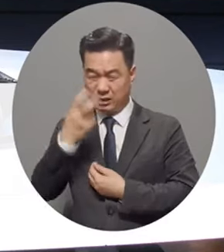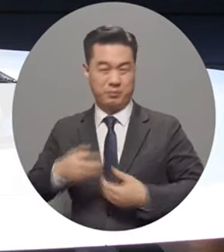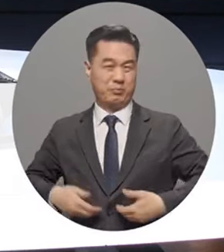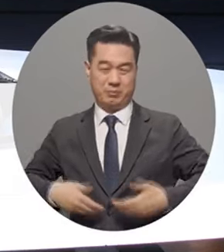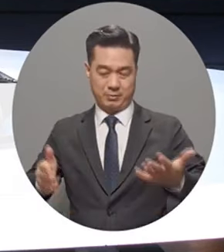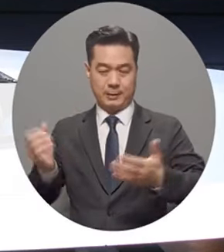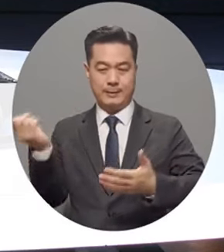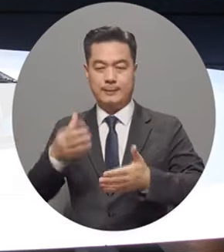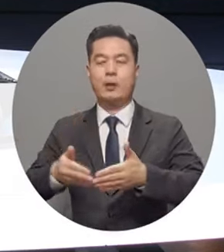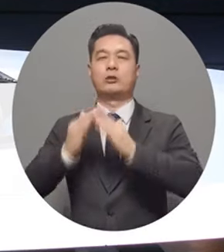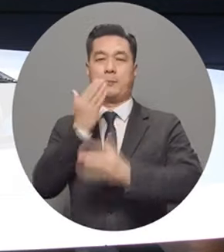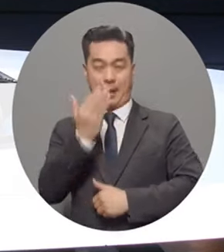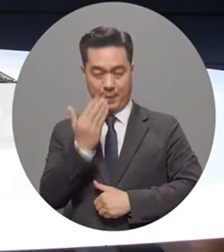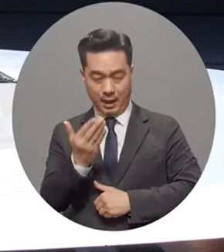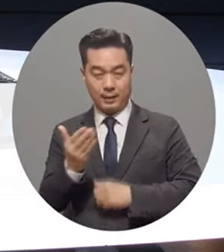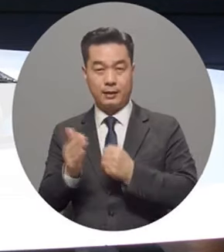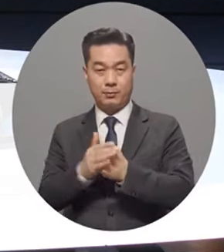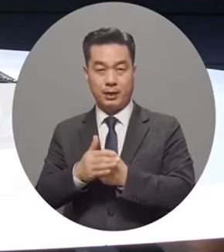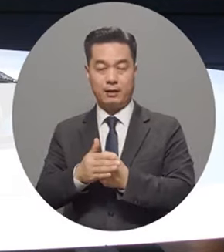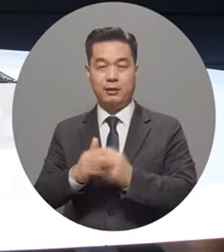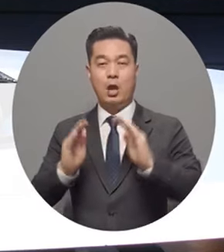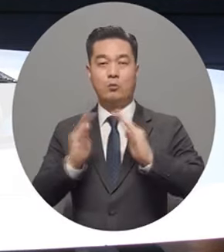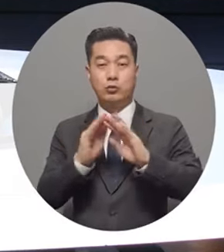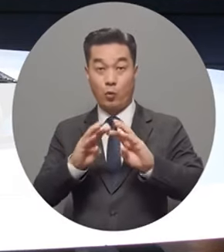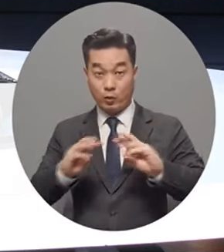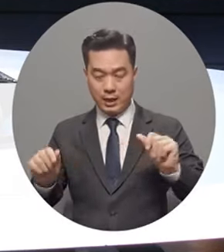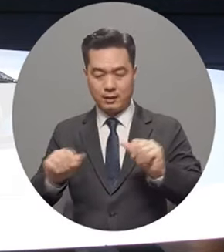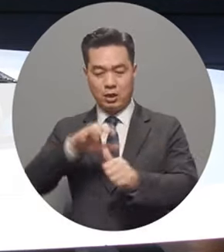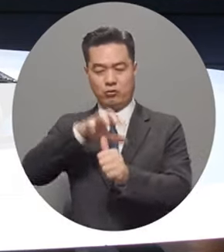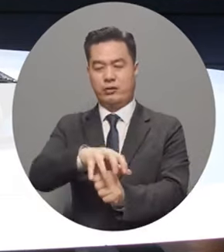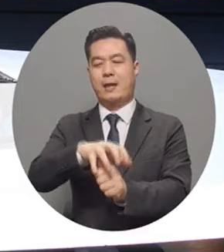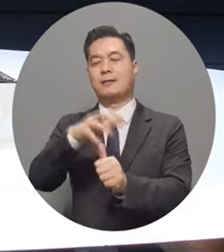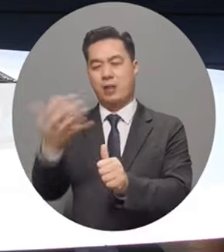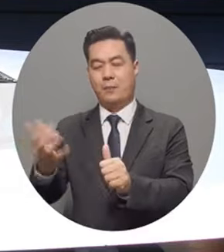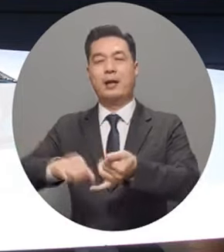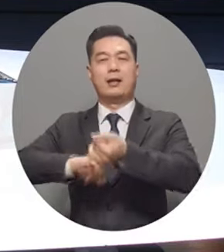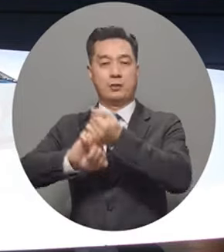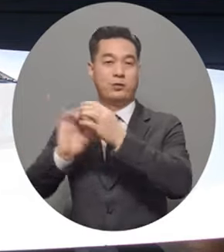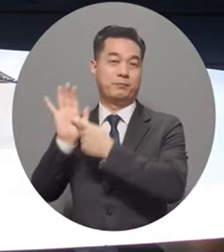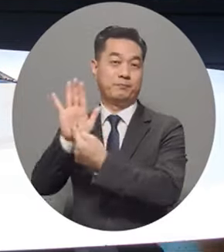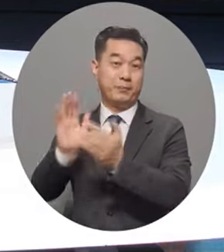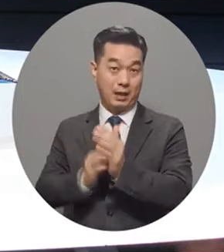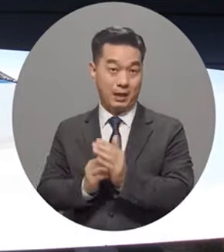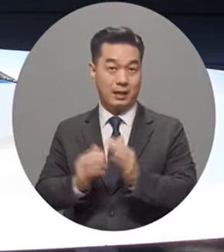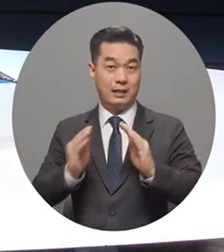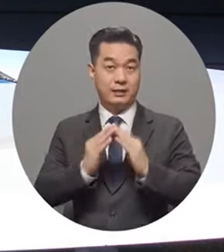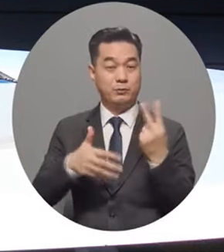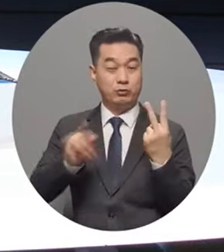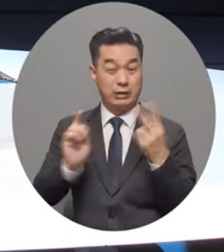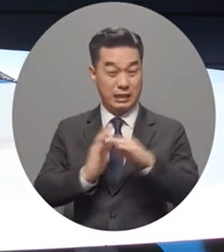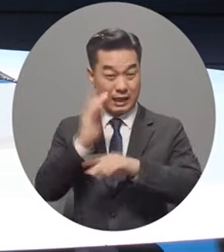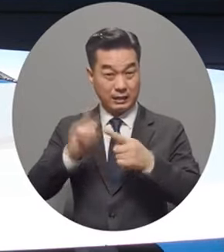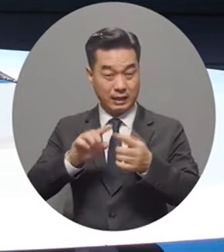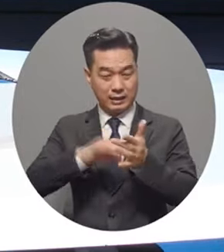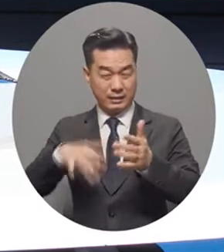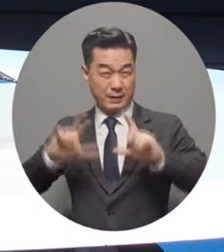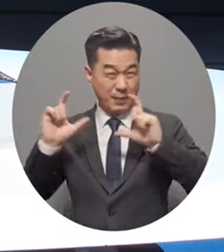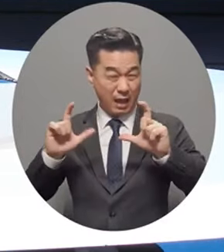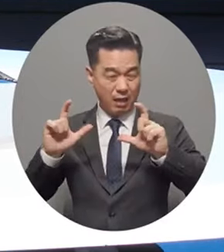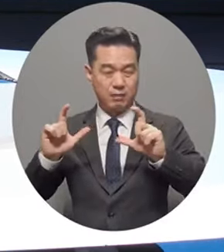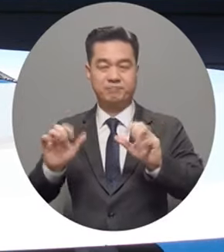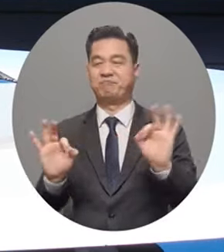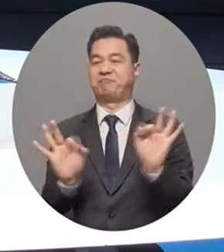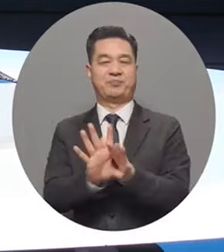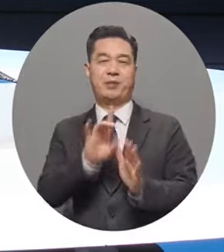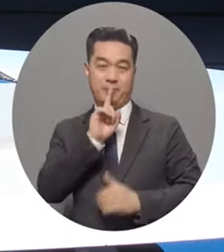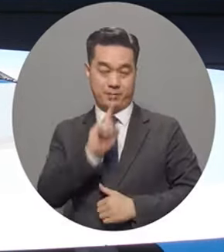있게 하겠다며 부동산 규제 철폐를 거듭 약속했습니다. 다주택자에 대한 중과세도 없애겠다고 밝혔는데요.